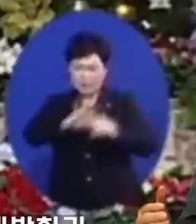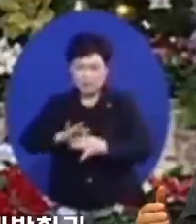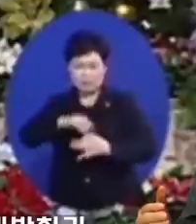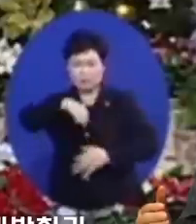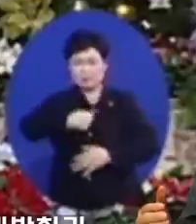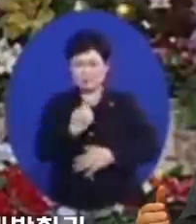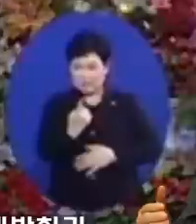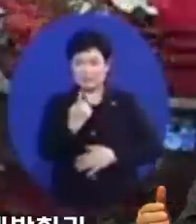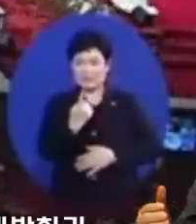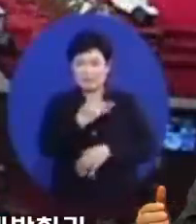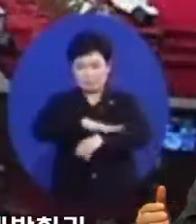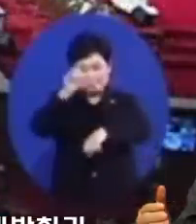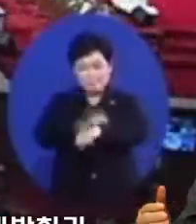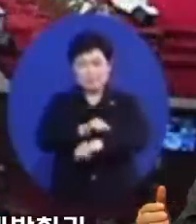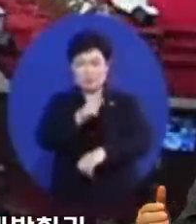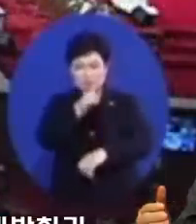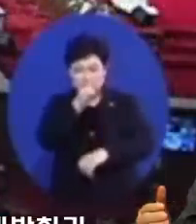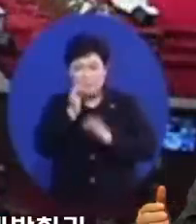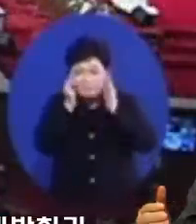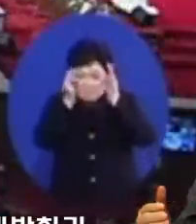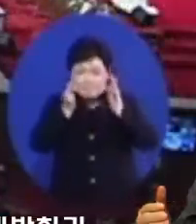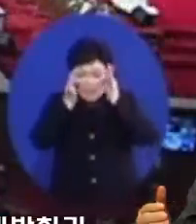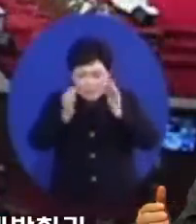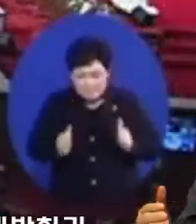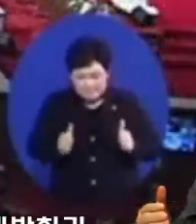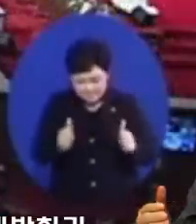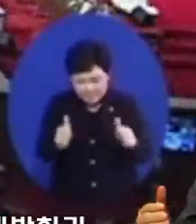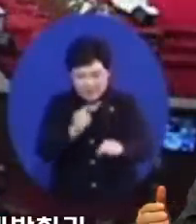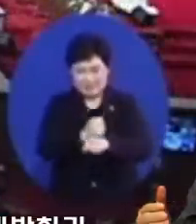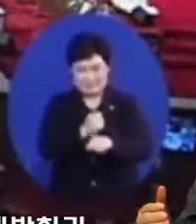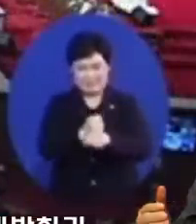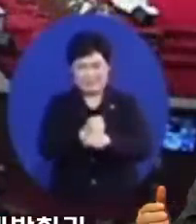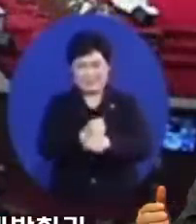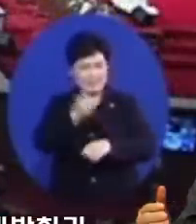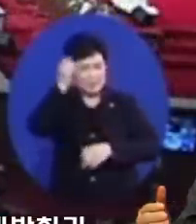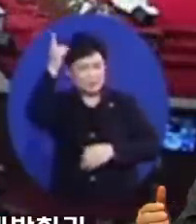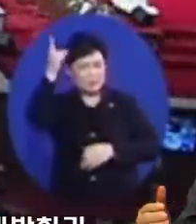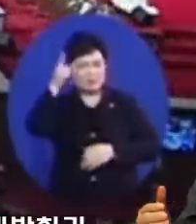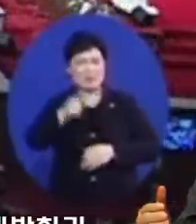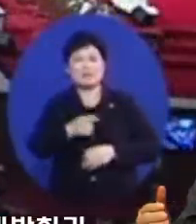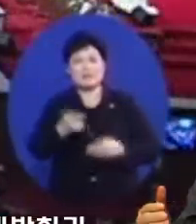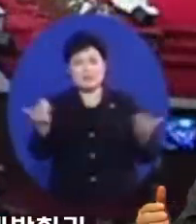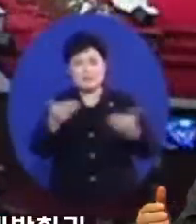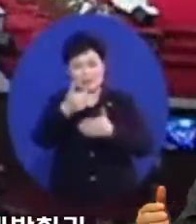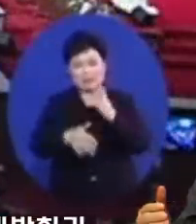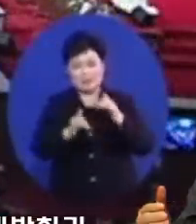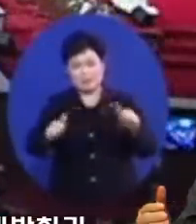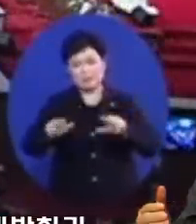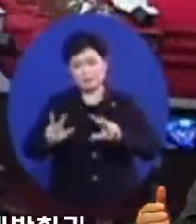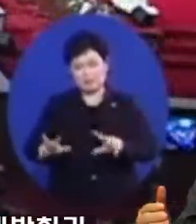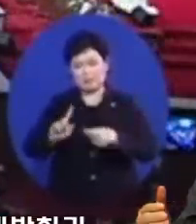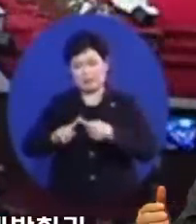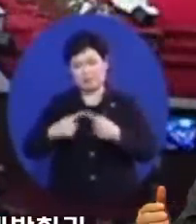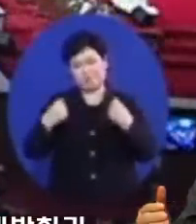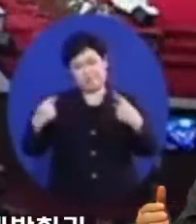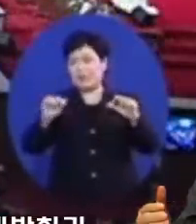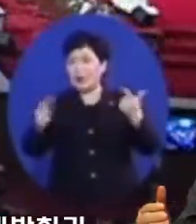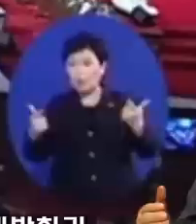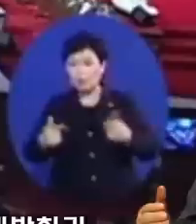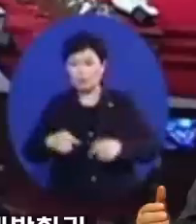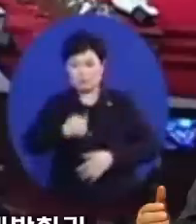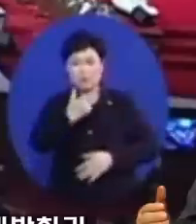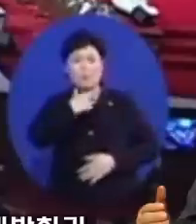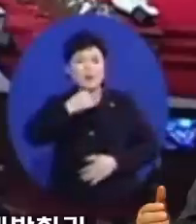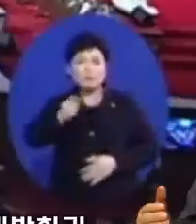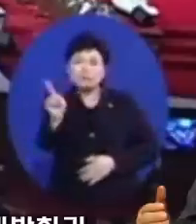자기가 잘할 수 있도록 애를 쓰고 힘을 써야 되는 것입니다. 위대한 업적을 남긴 사람들은 현실에 안주하지 않고 자신이 원하는